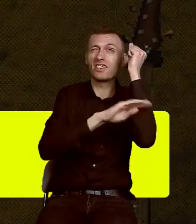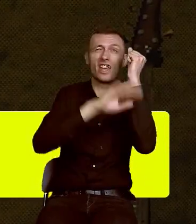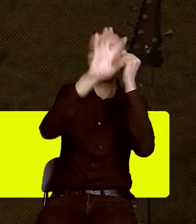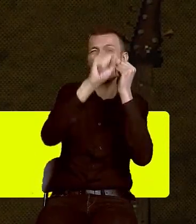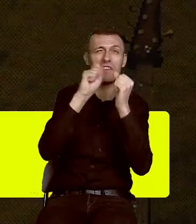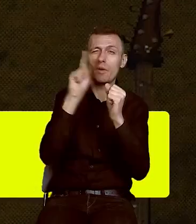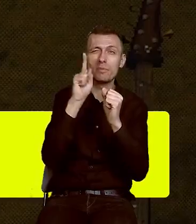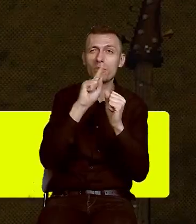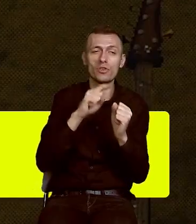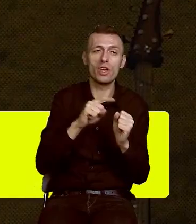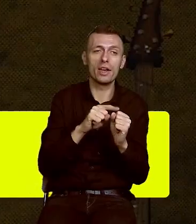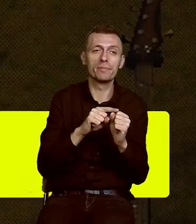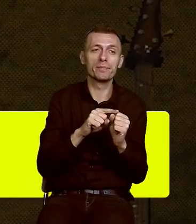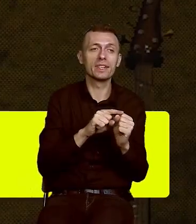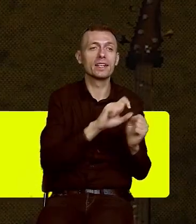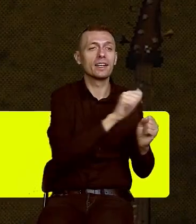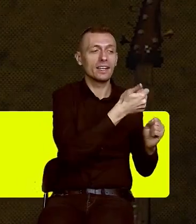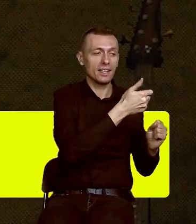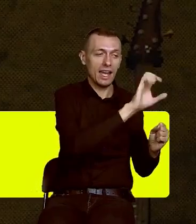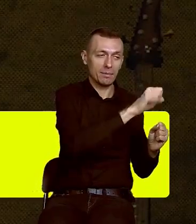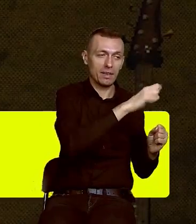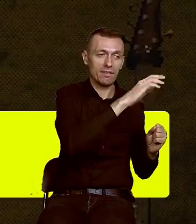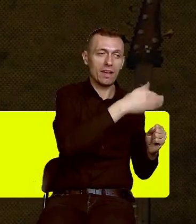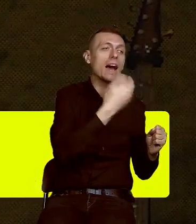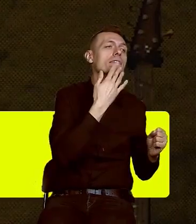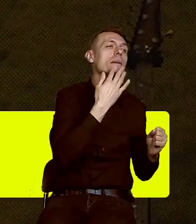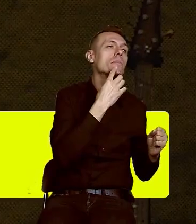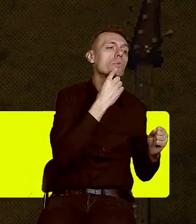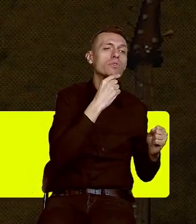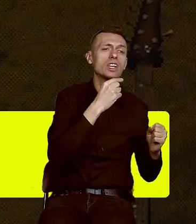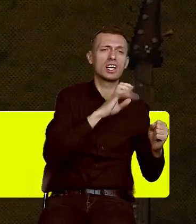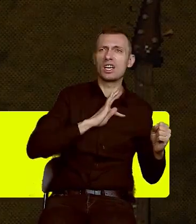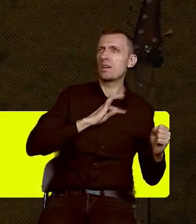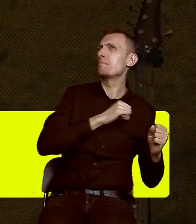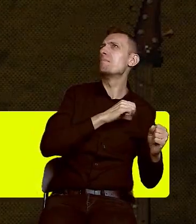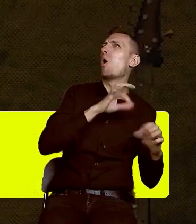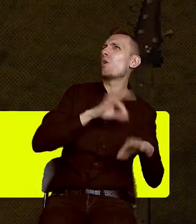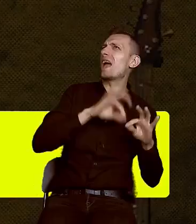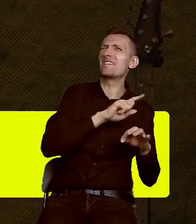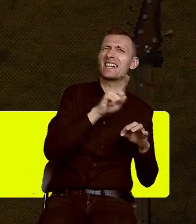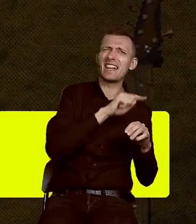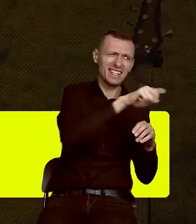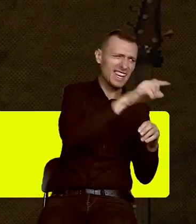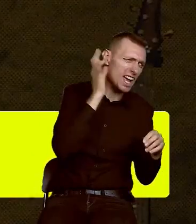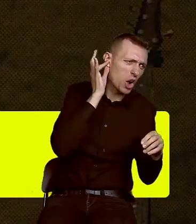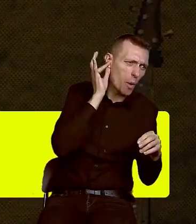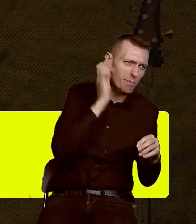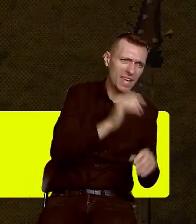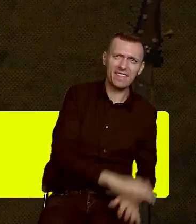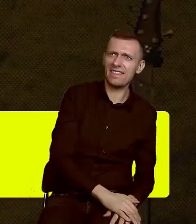kobiety. A potem co mówi? Wszystko to stało się przez kobietę, którą ty